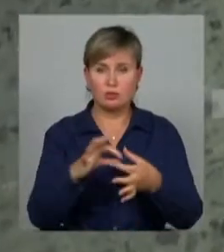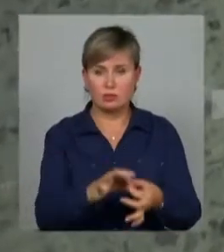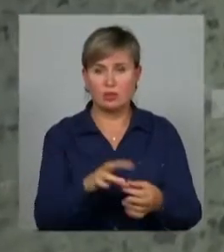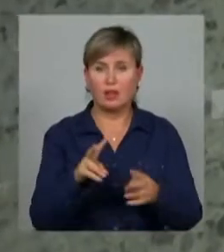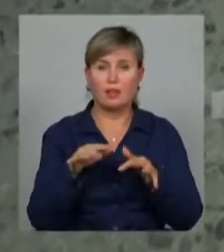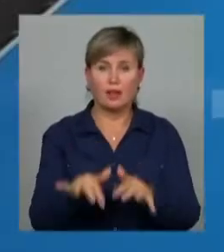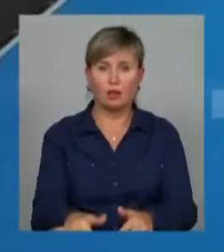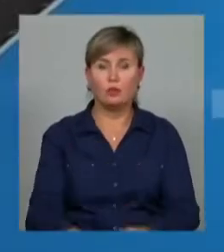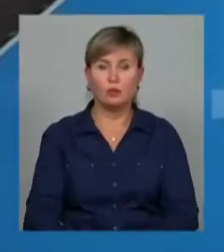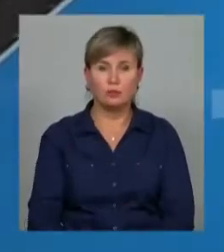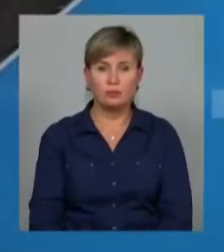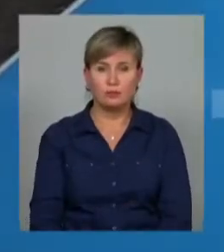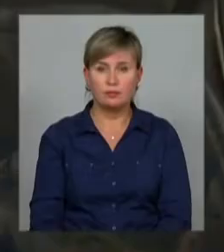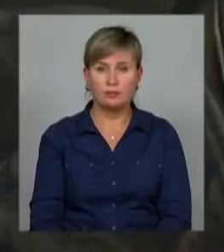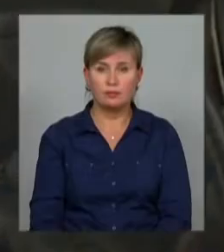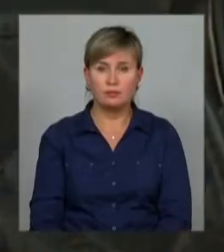дела.